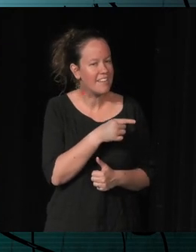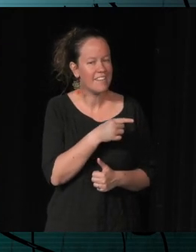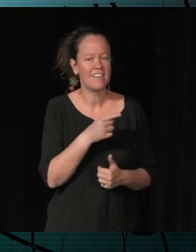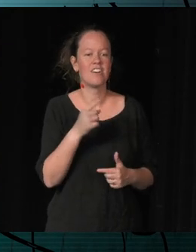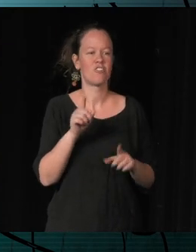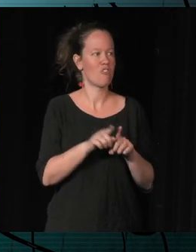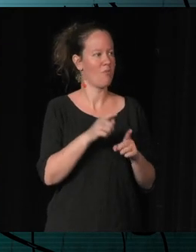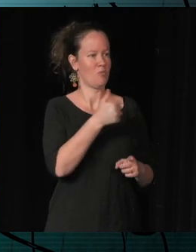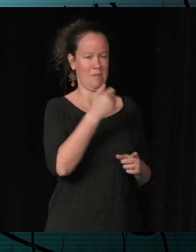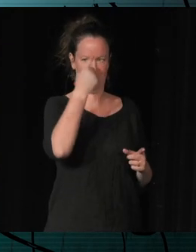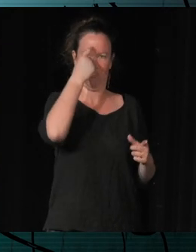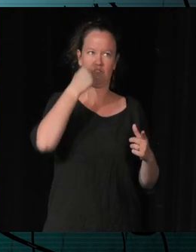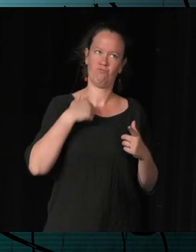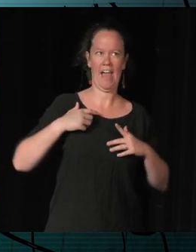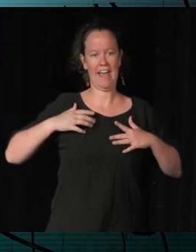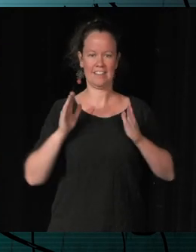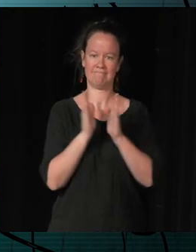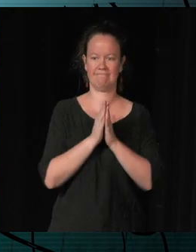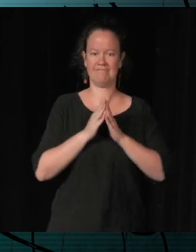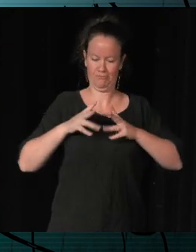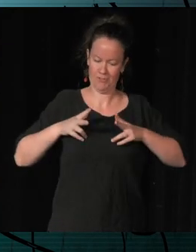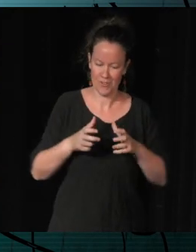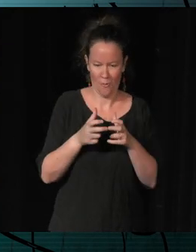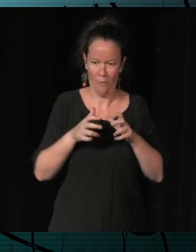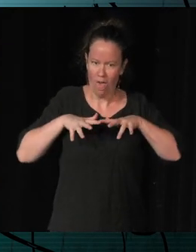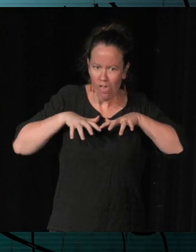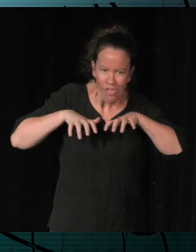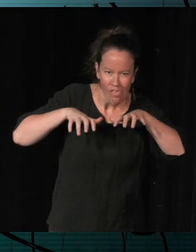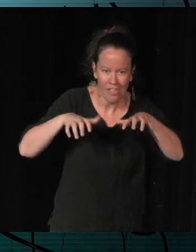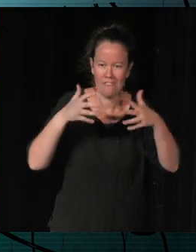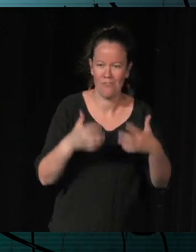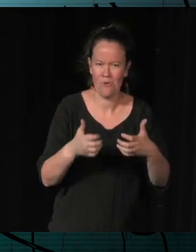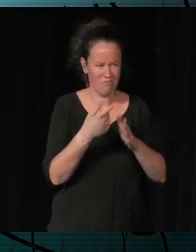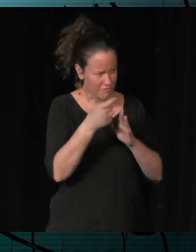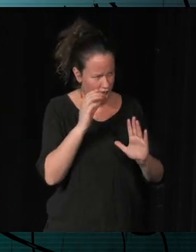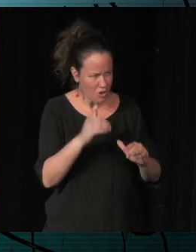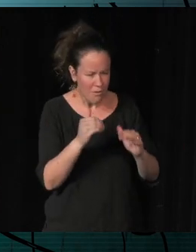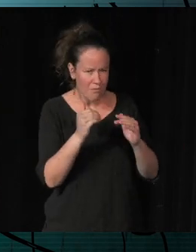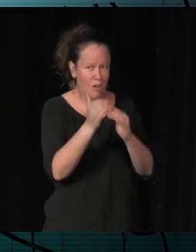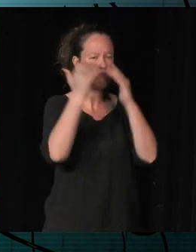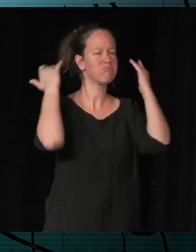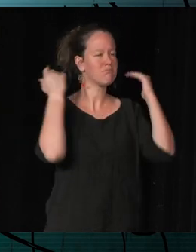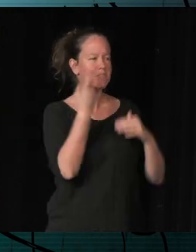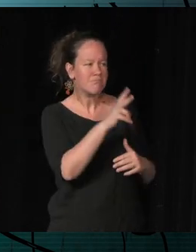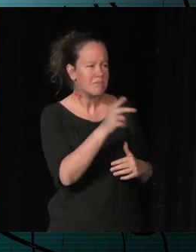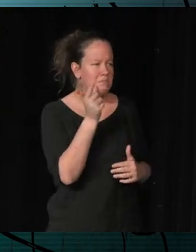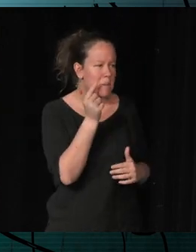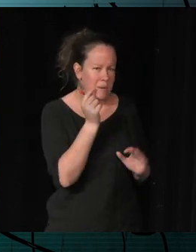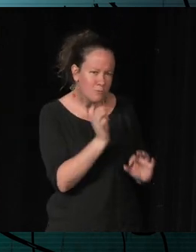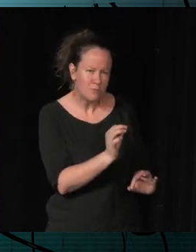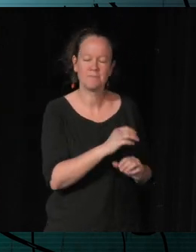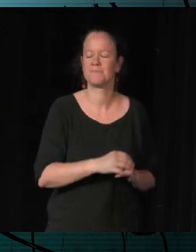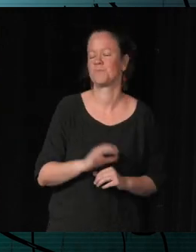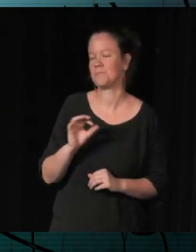faire un jeu vidéo qui fait flipper elle vient notamment d'une certaine culture que tu as développé dans le magasin de magasin de T père voilà donc ça c'est vraiment